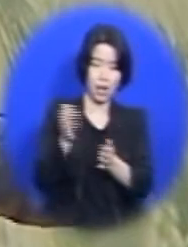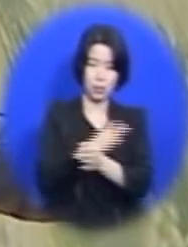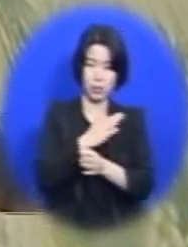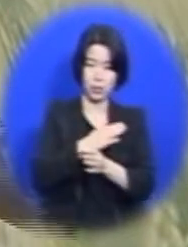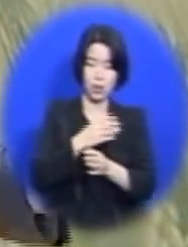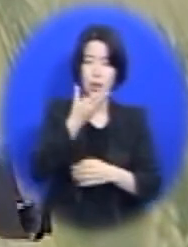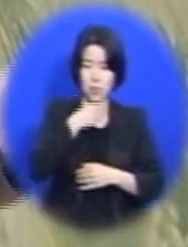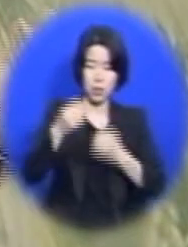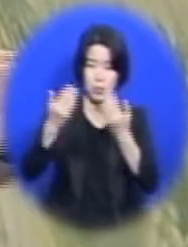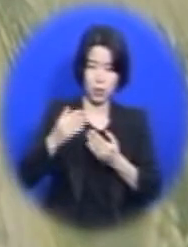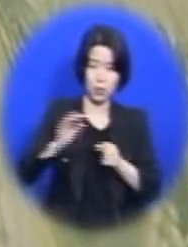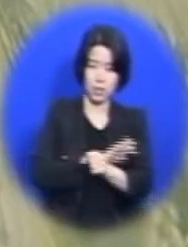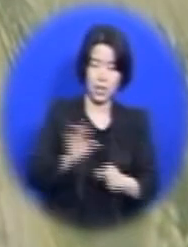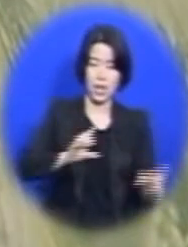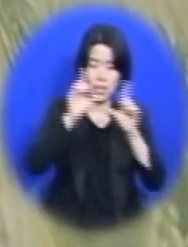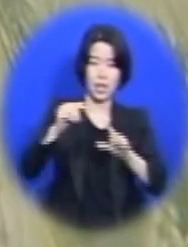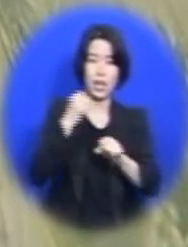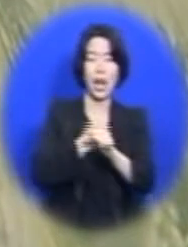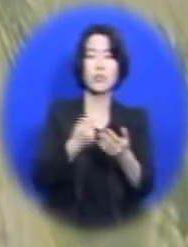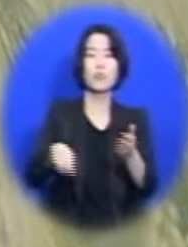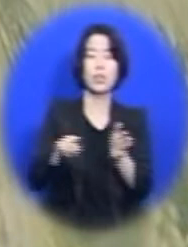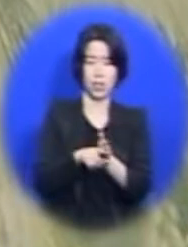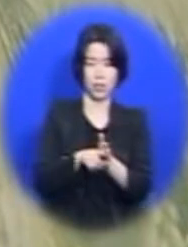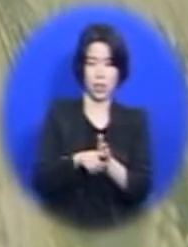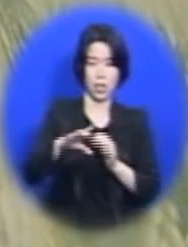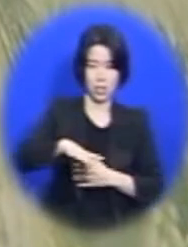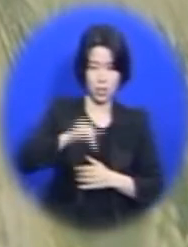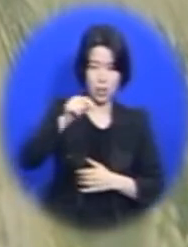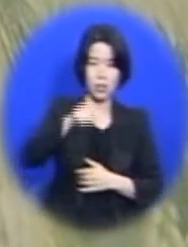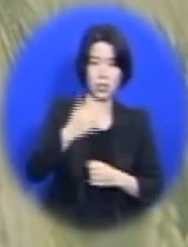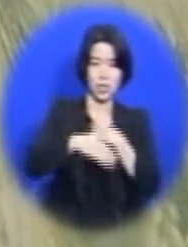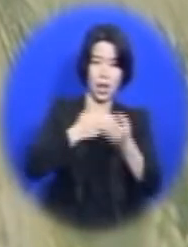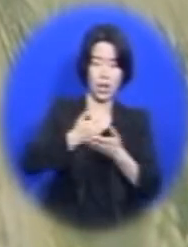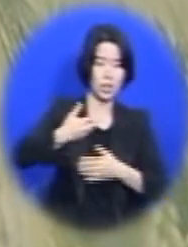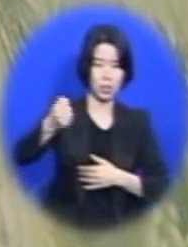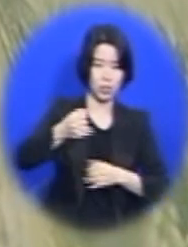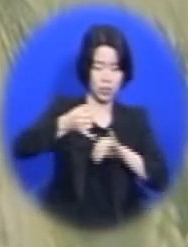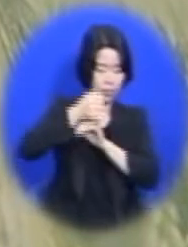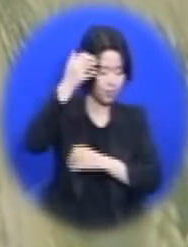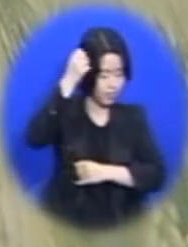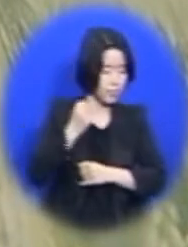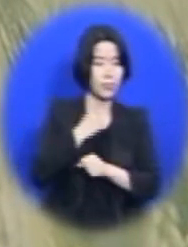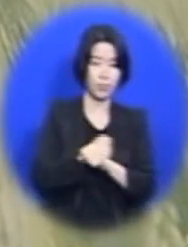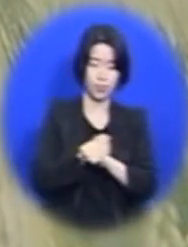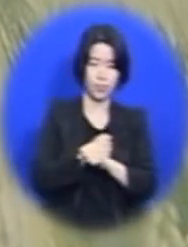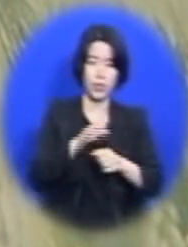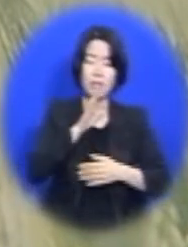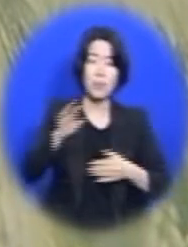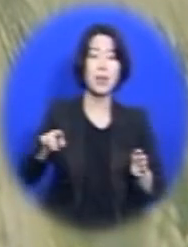잘 살게 하려고 하심이었어요. 첫 것은 하나님의 것이라고 명심해야, 정말